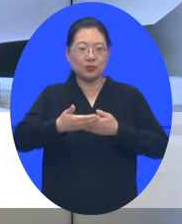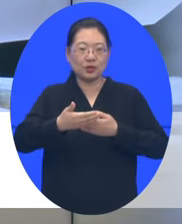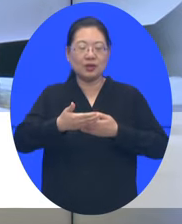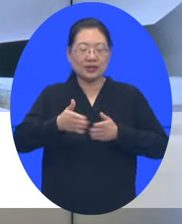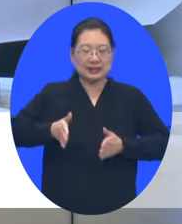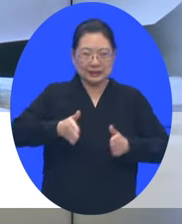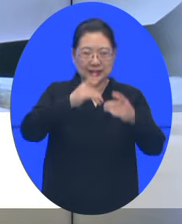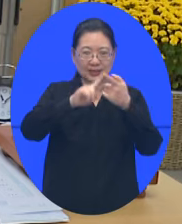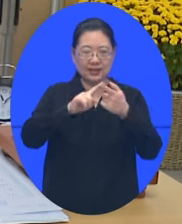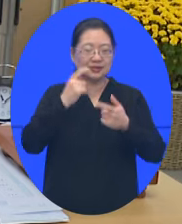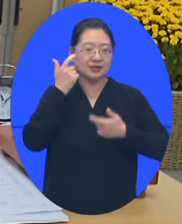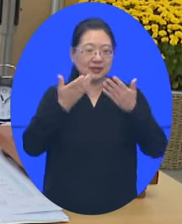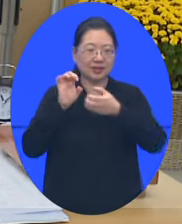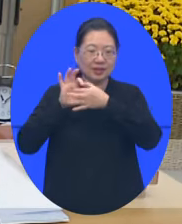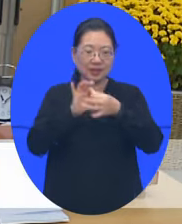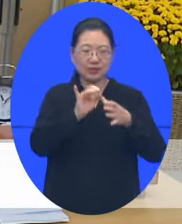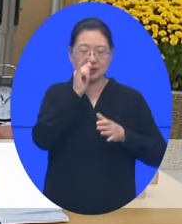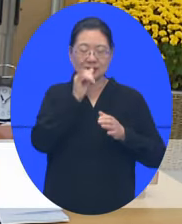정리했습니다.